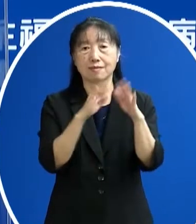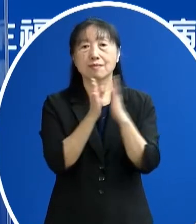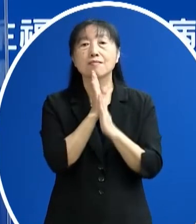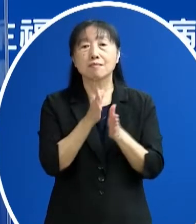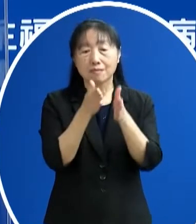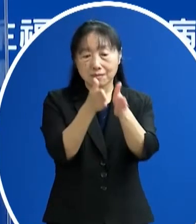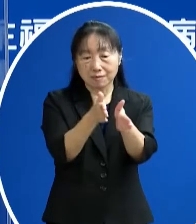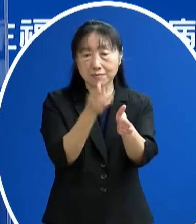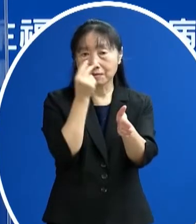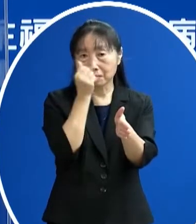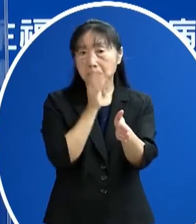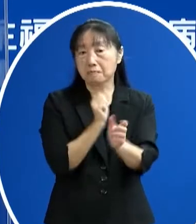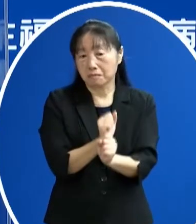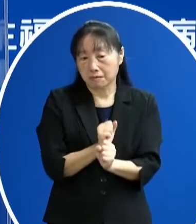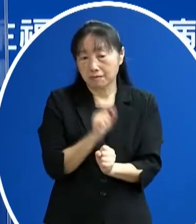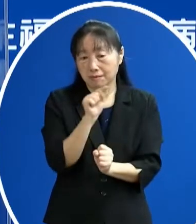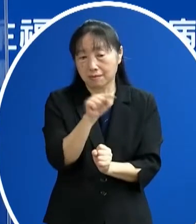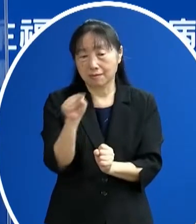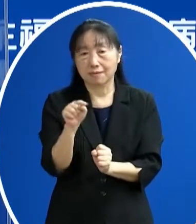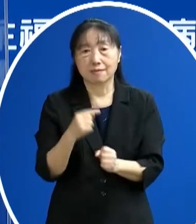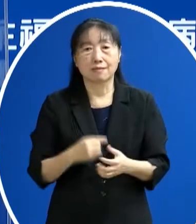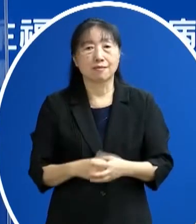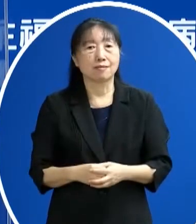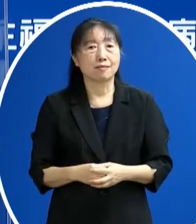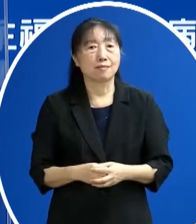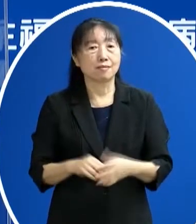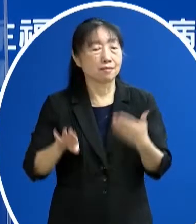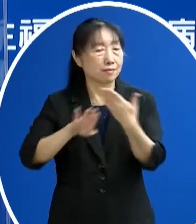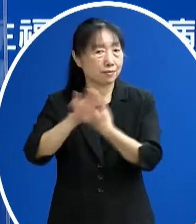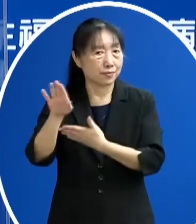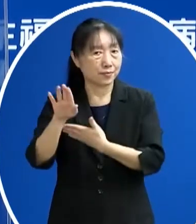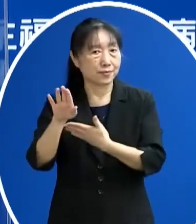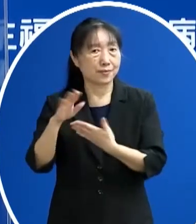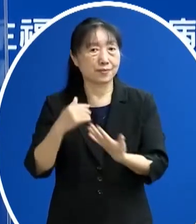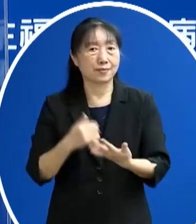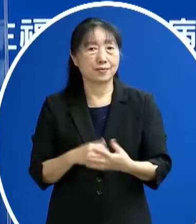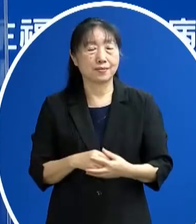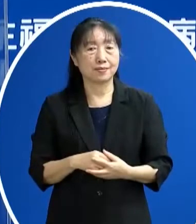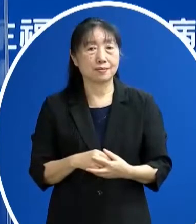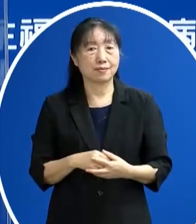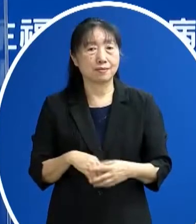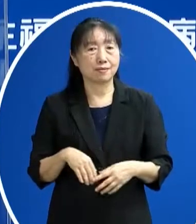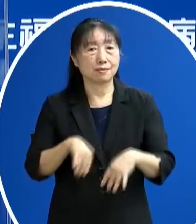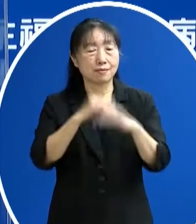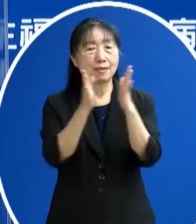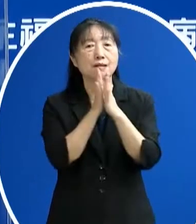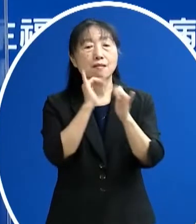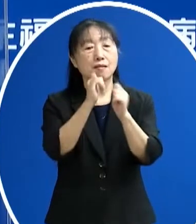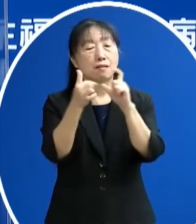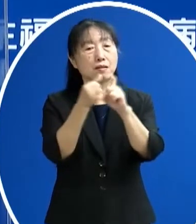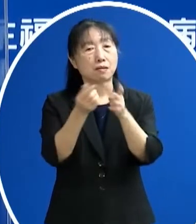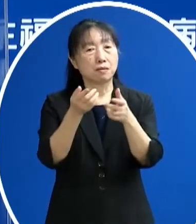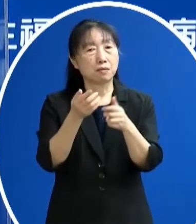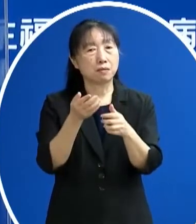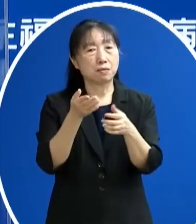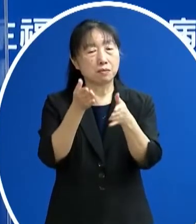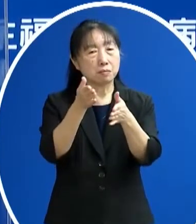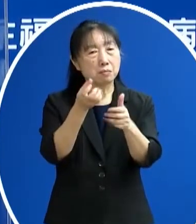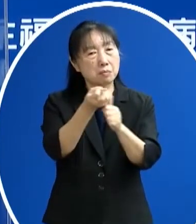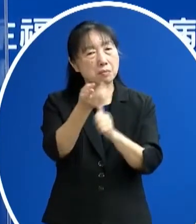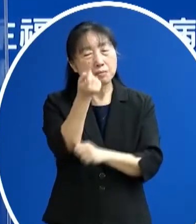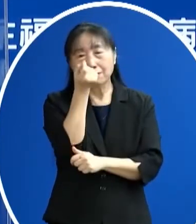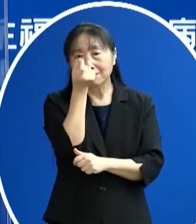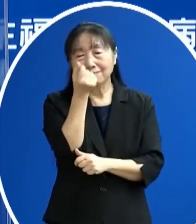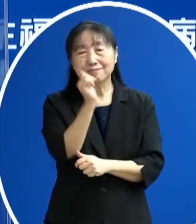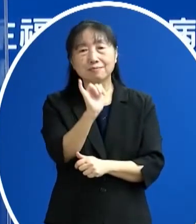们特别要注意的一个情形。好，那其他相对的哦，都是在社区的影响相对的比较